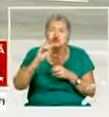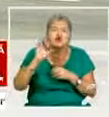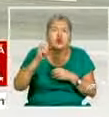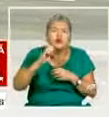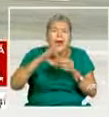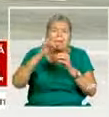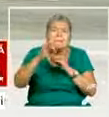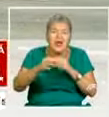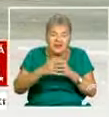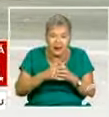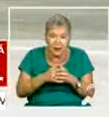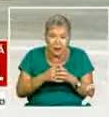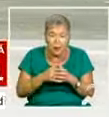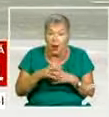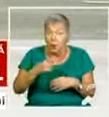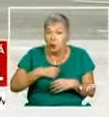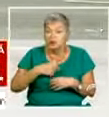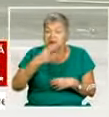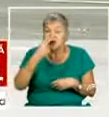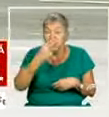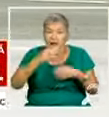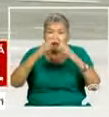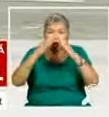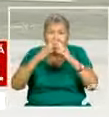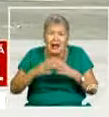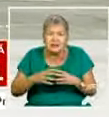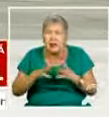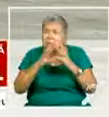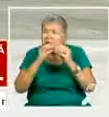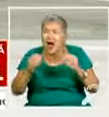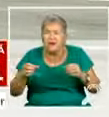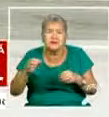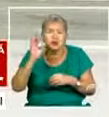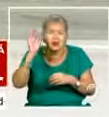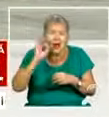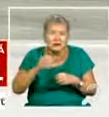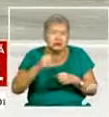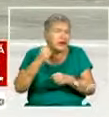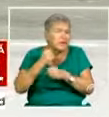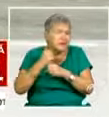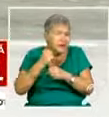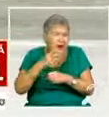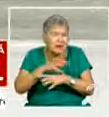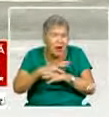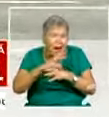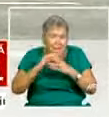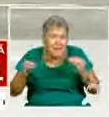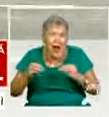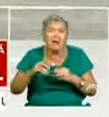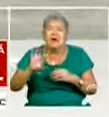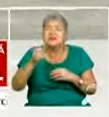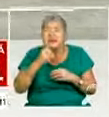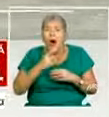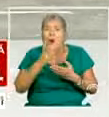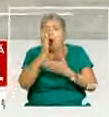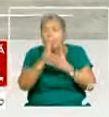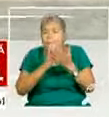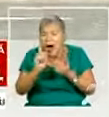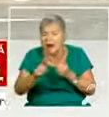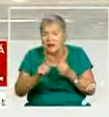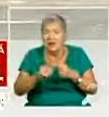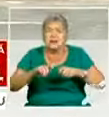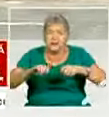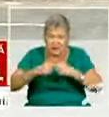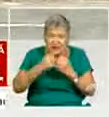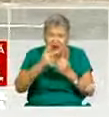de metri. Pot fi văzute case complet distruse sau afectate parțial.